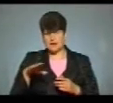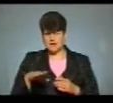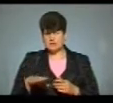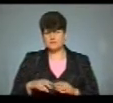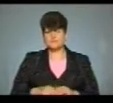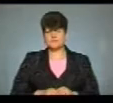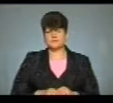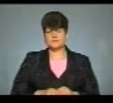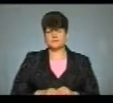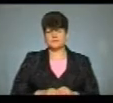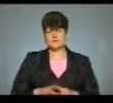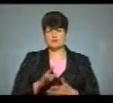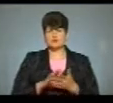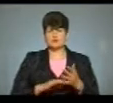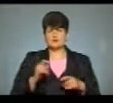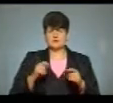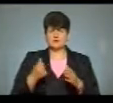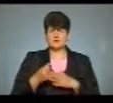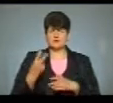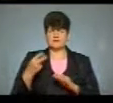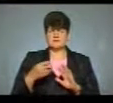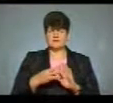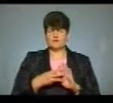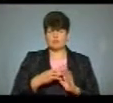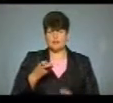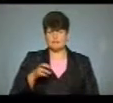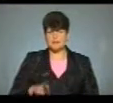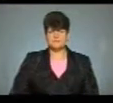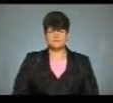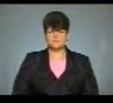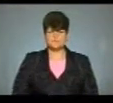діджеї. Триватиме фестиваль до 28 липня.